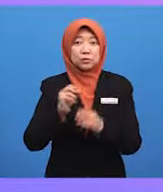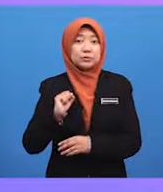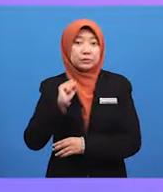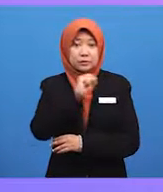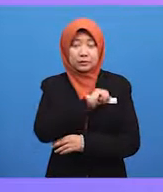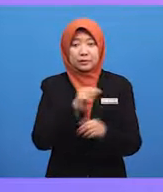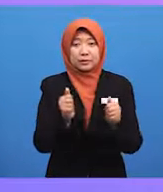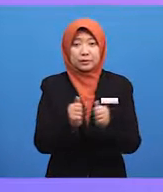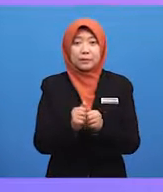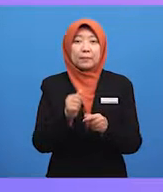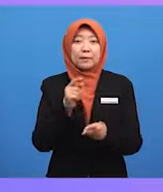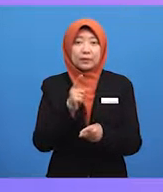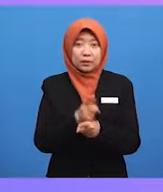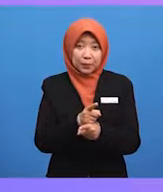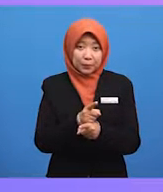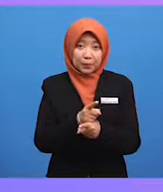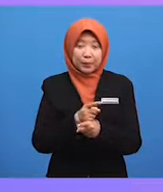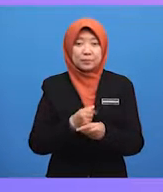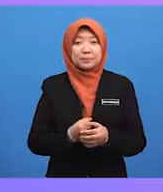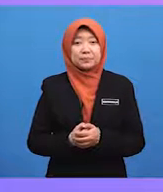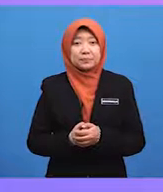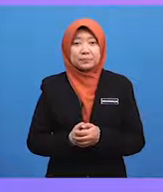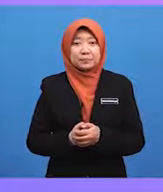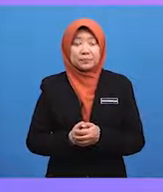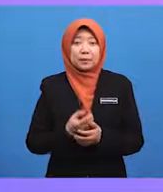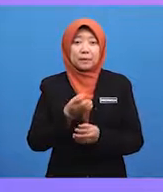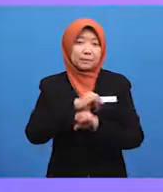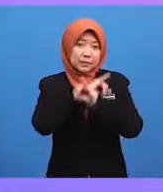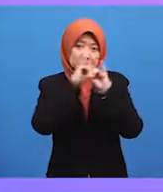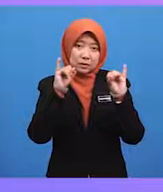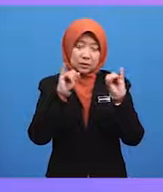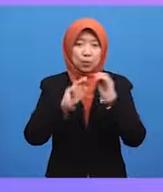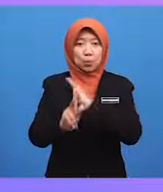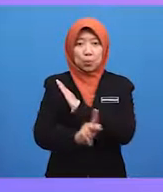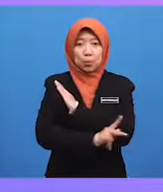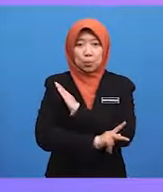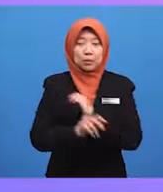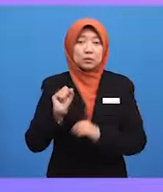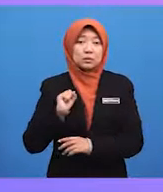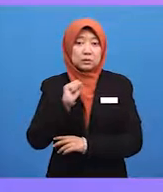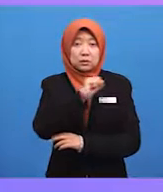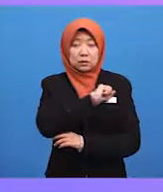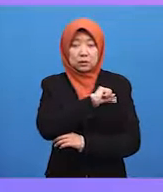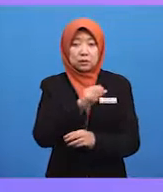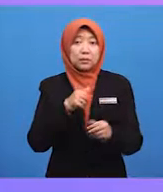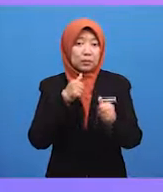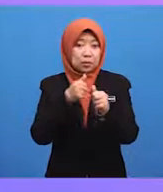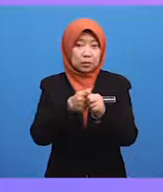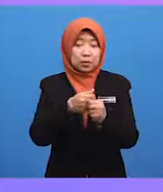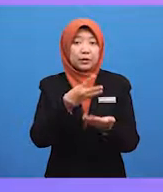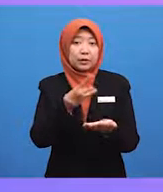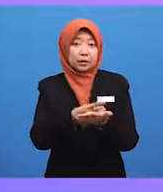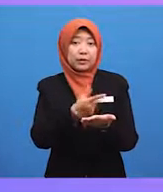dengan betul. Yang kedua, menerangkan hukum syirik berdasarkan dalil nakli